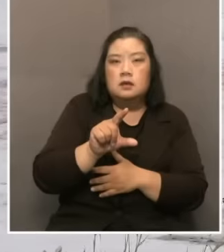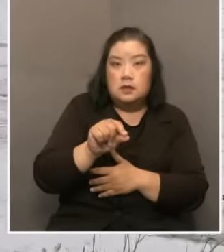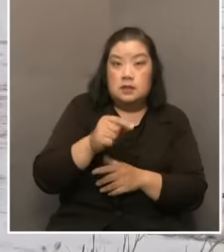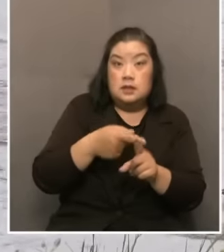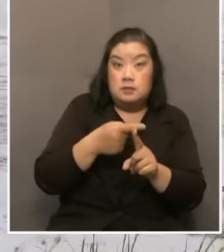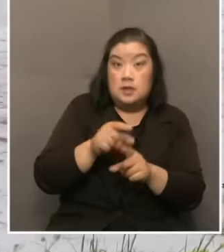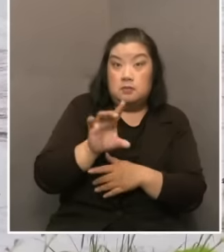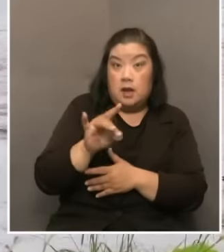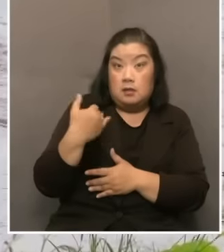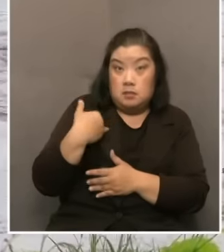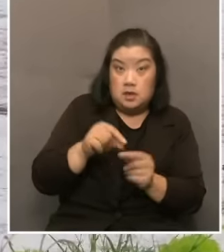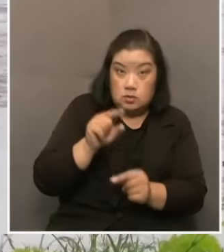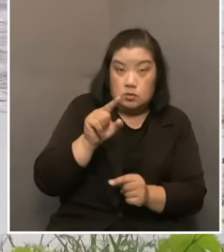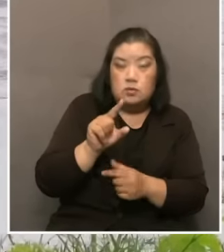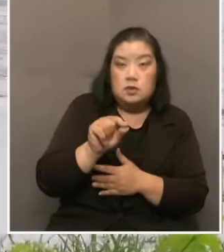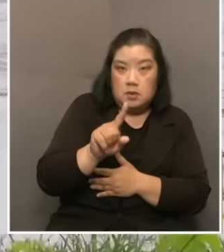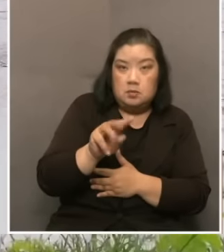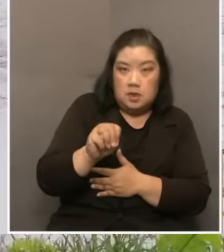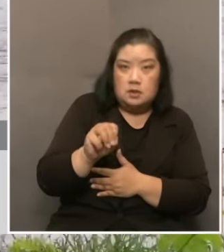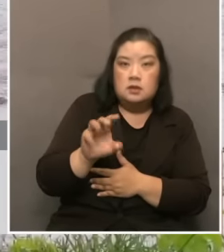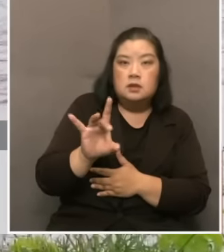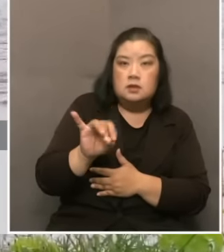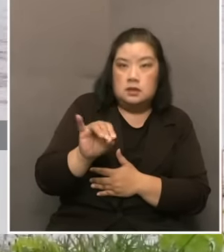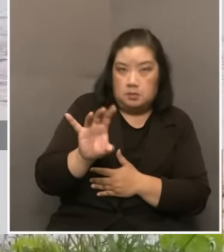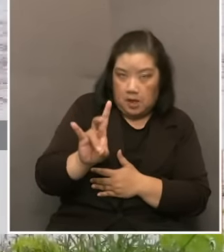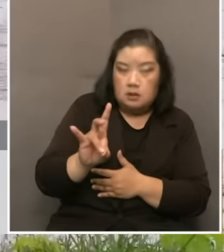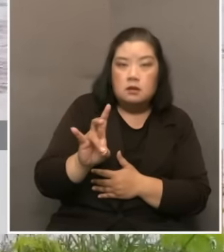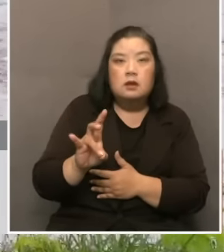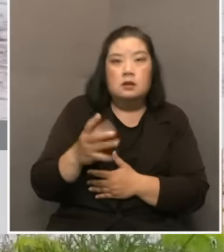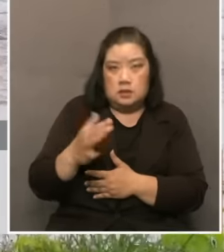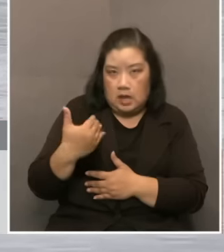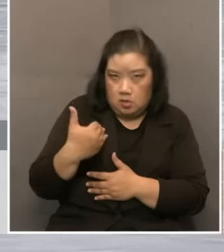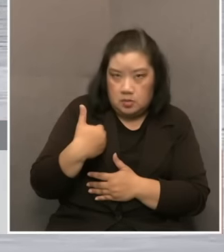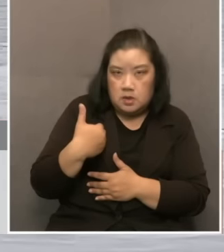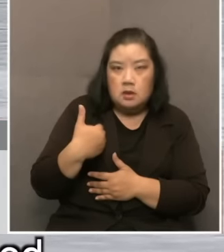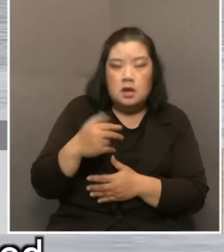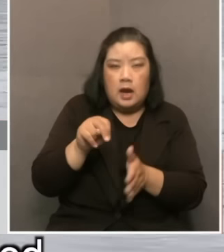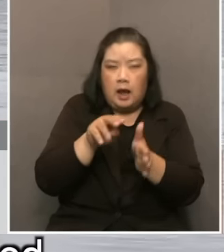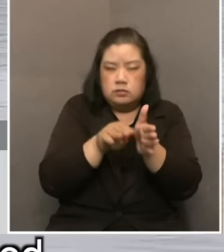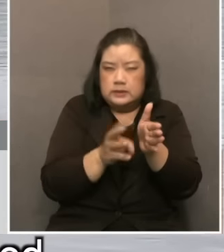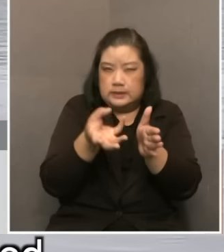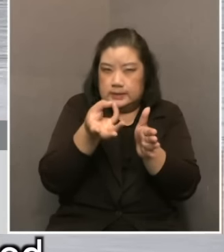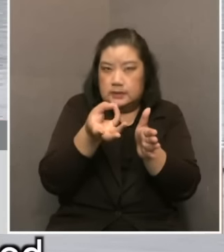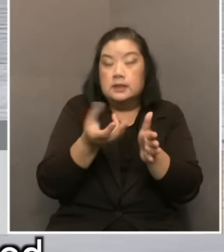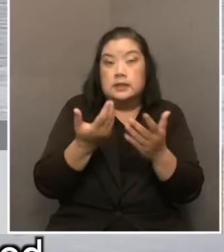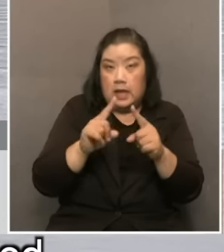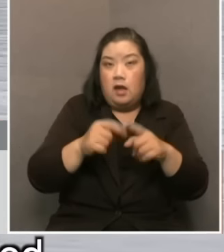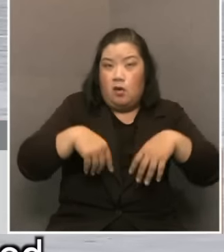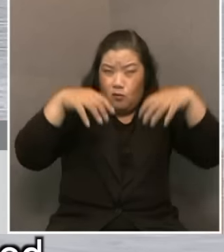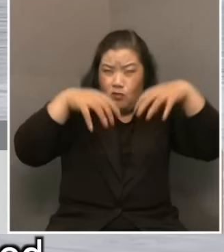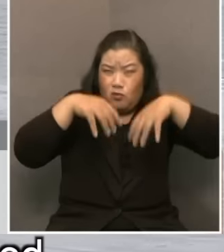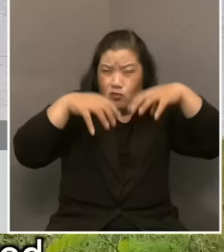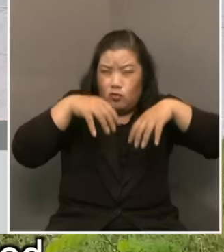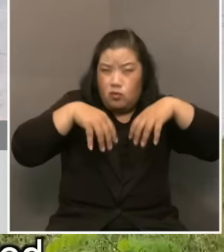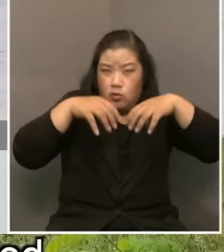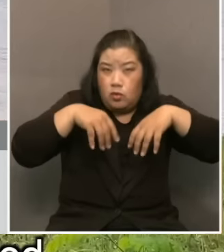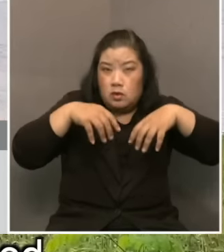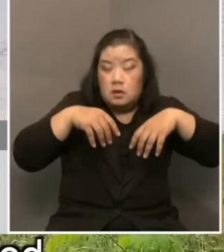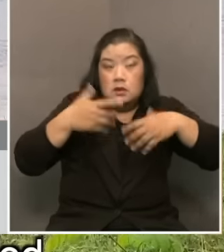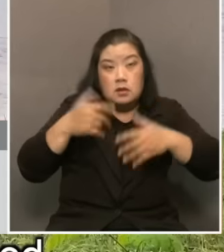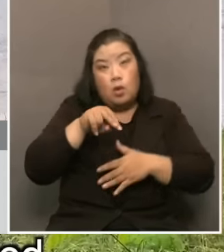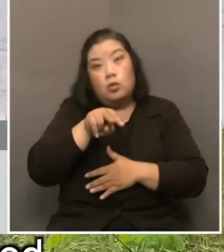ได้ 11ม 78ซมต่ำกว่าตลิ่งเพียง 42ซมค่ะขณะที่ฝนยังตกทั่วทั้งพื้นที่แล้วก็มี